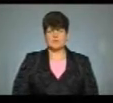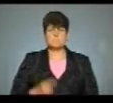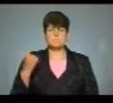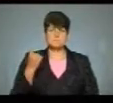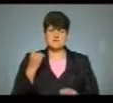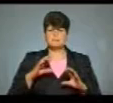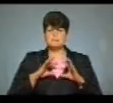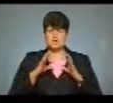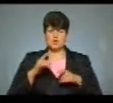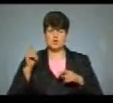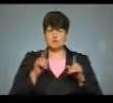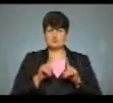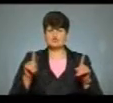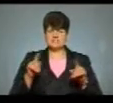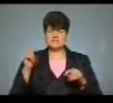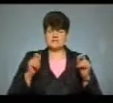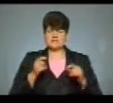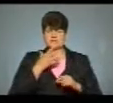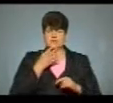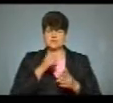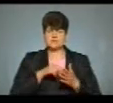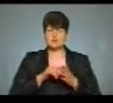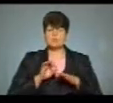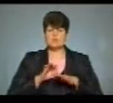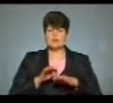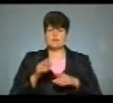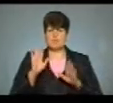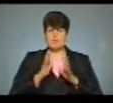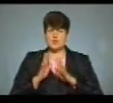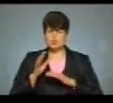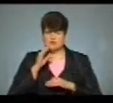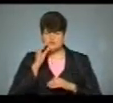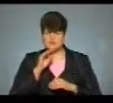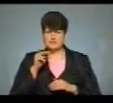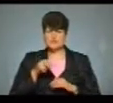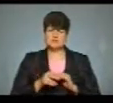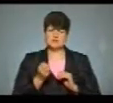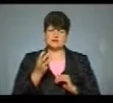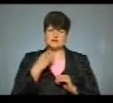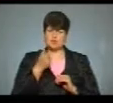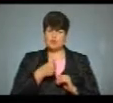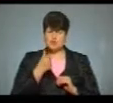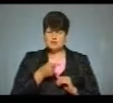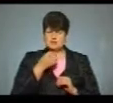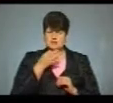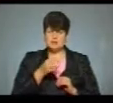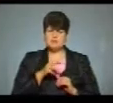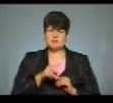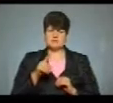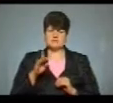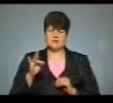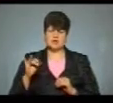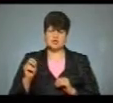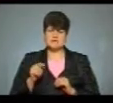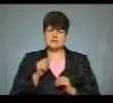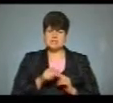Вперше міжнародний музичний фестиваль «Файне місто» провели у парку Шевченка в Тернополі у 2013 році, повідомила Мар'яна Зварич. За